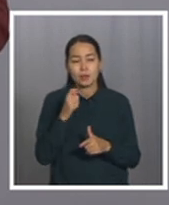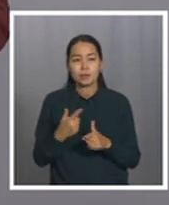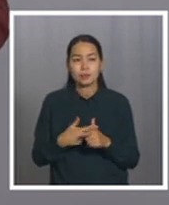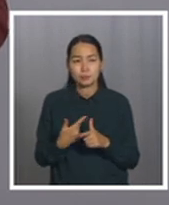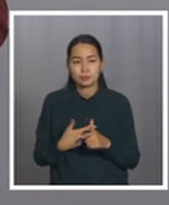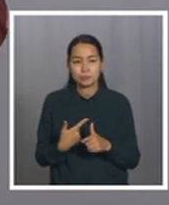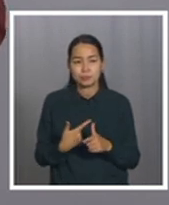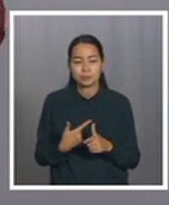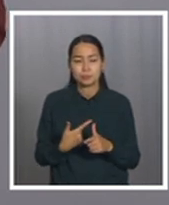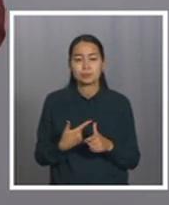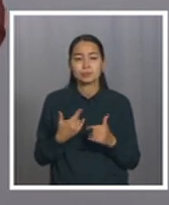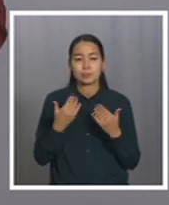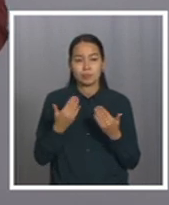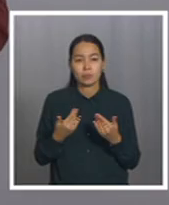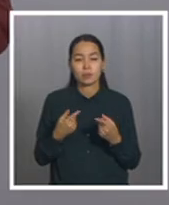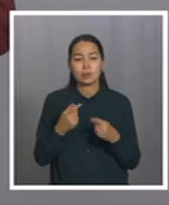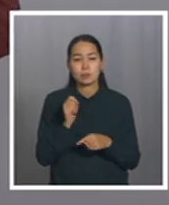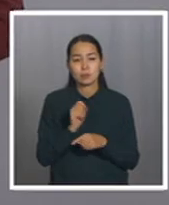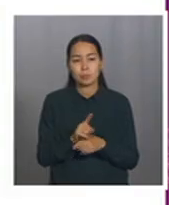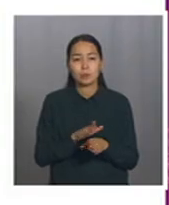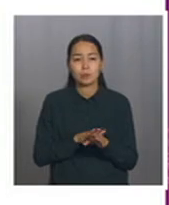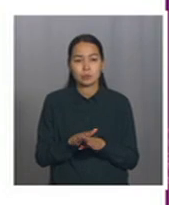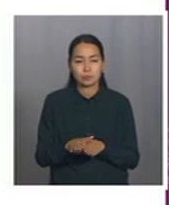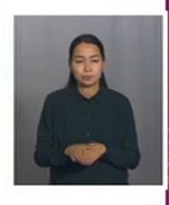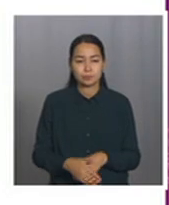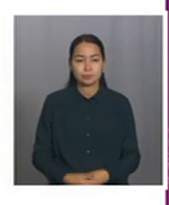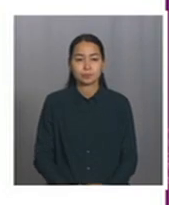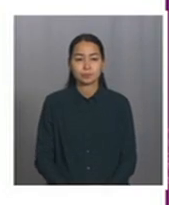Ендеше тапсырманы орындауға көшейік.